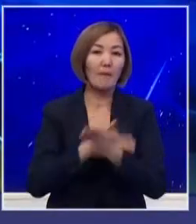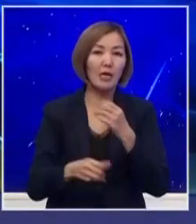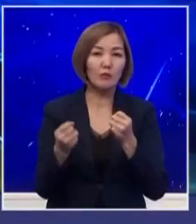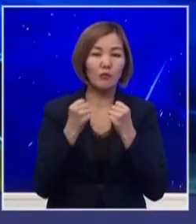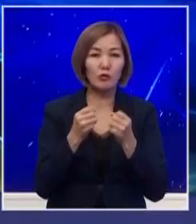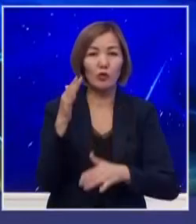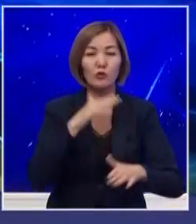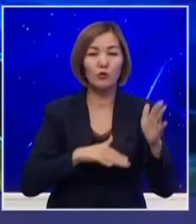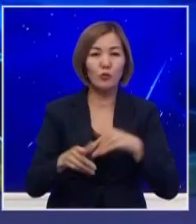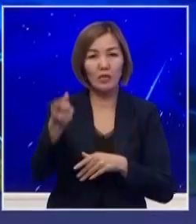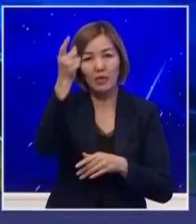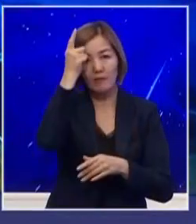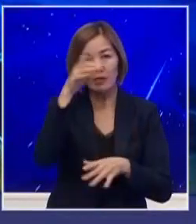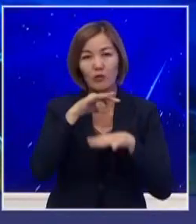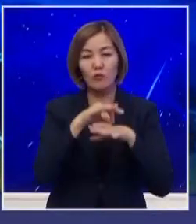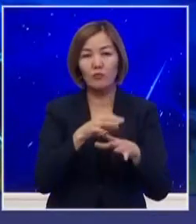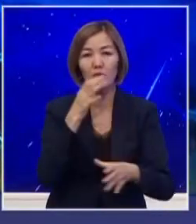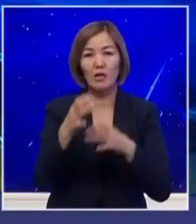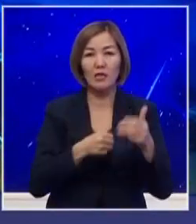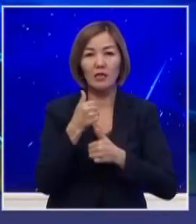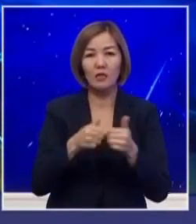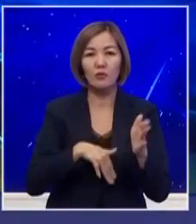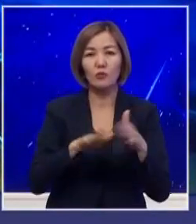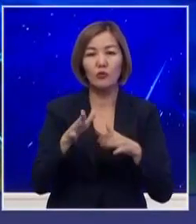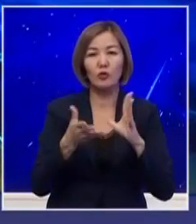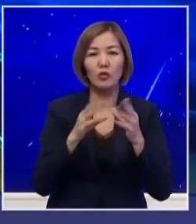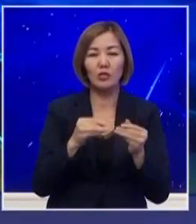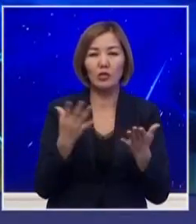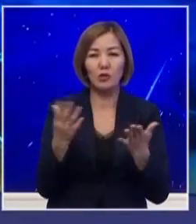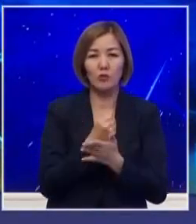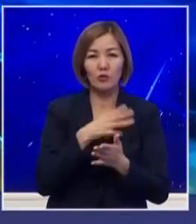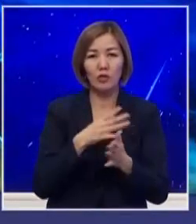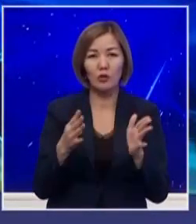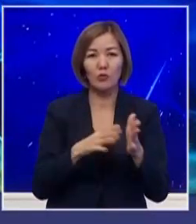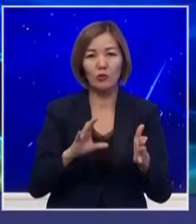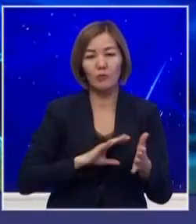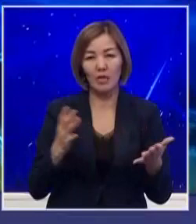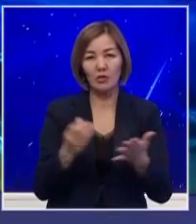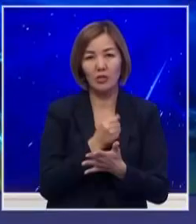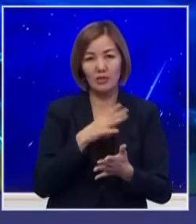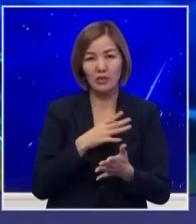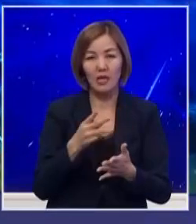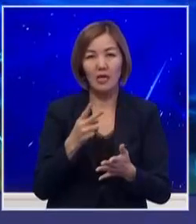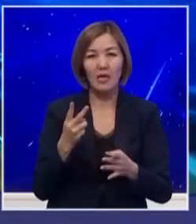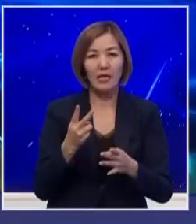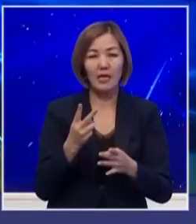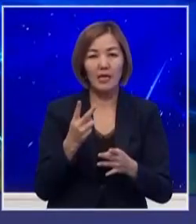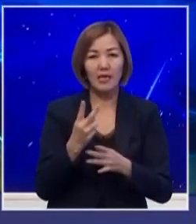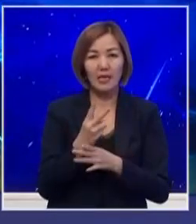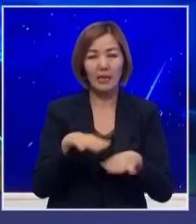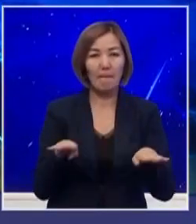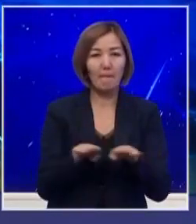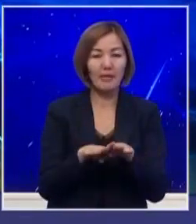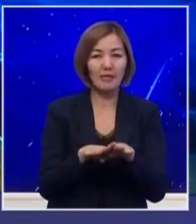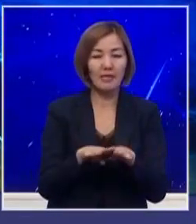Қазақстандық параспортшылар жүзуден Германияда өтіп жатқан халықаралық чемпионатта үздік нәтиже көрсетті. 9 медальға қол жеткізді.